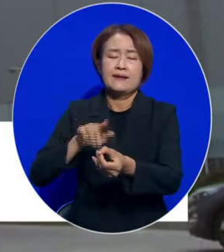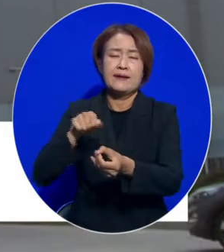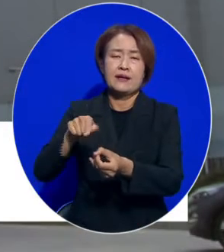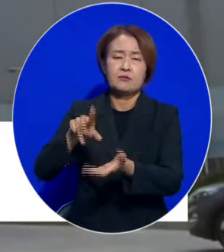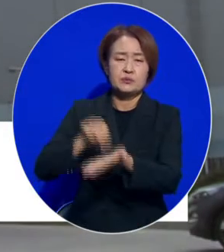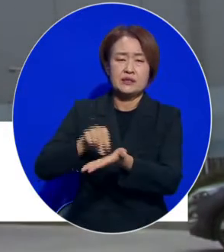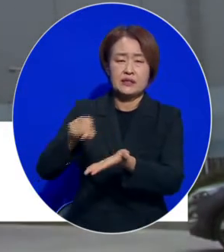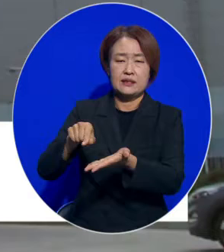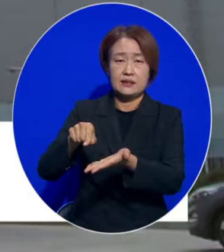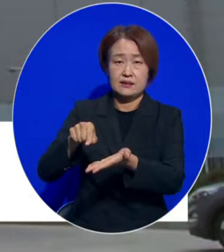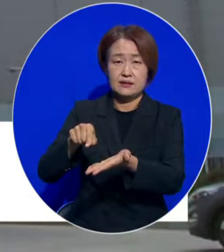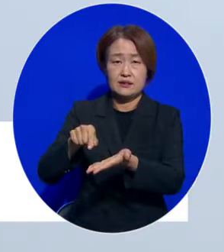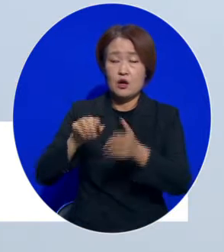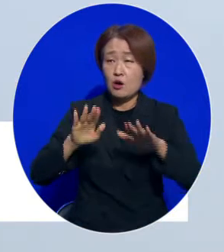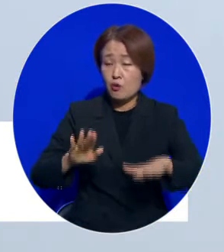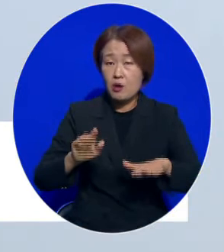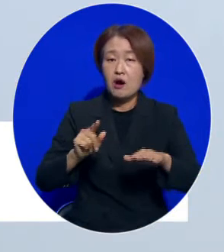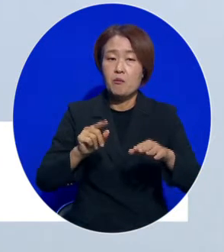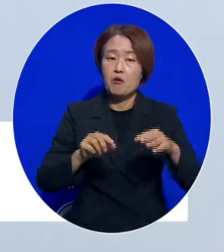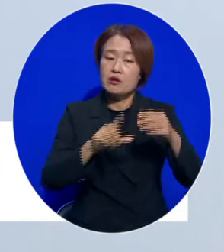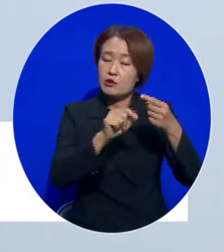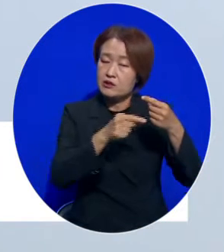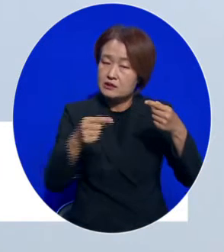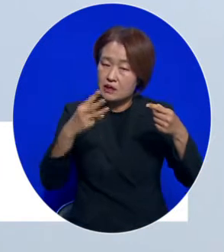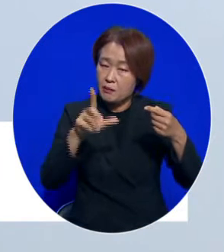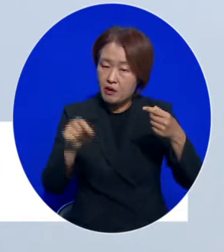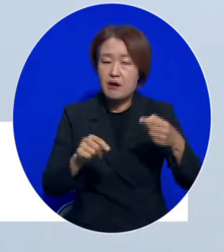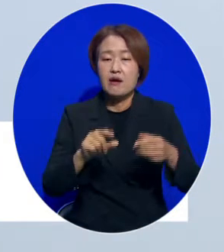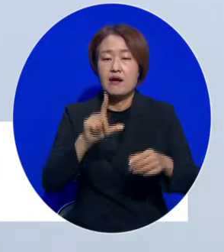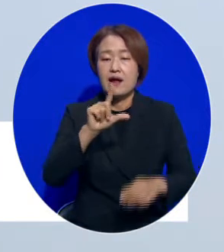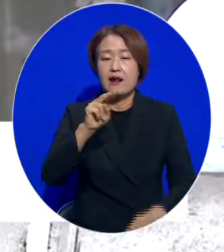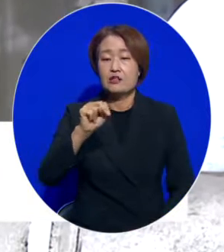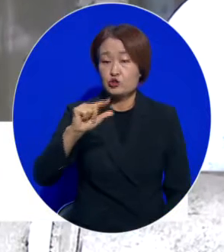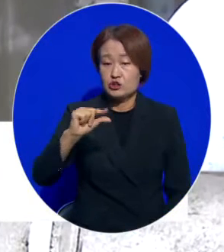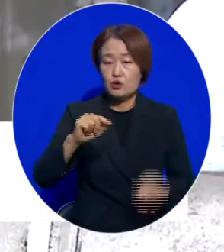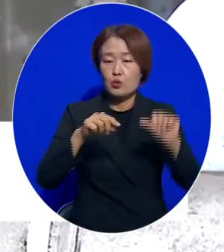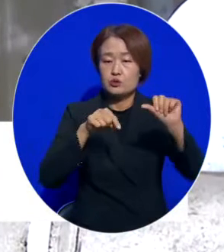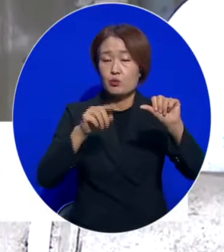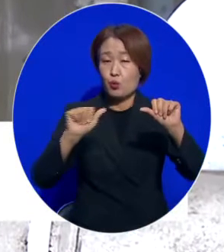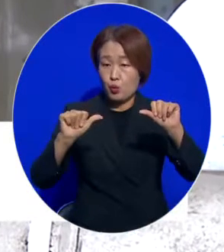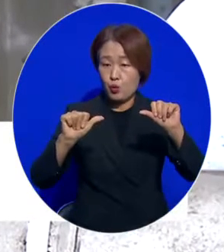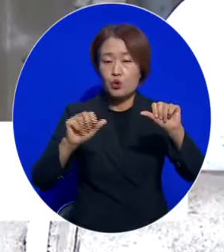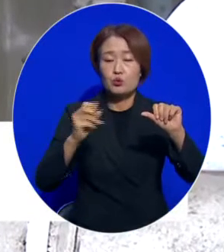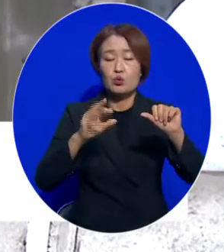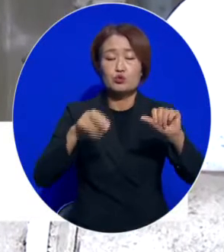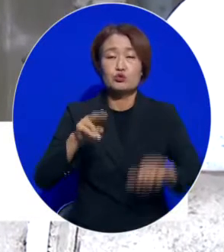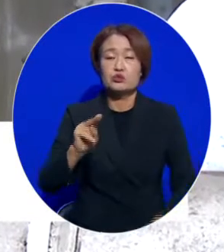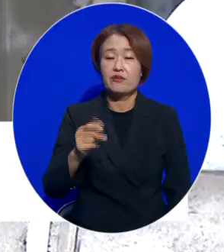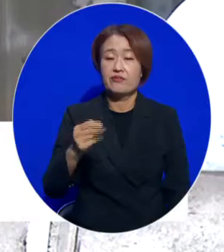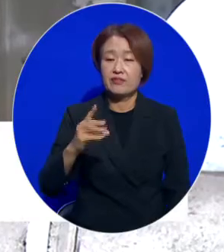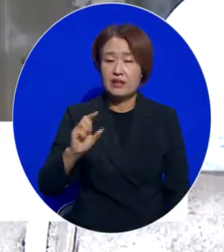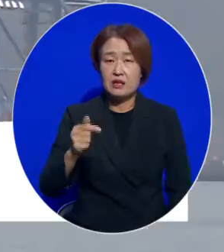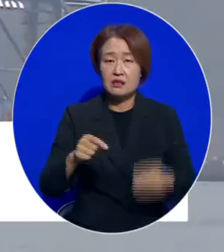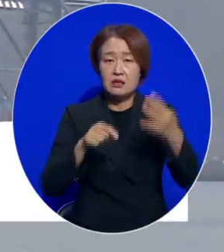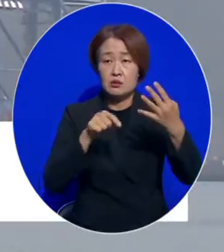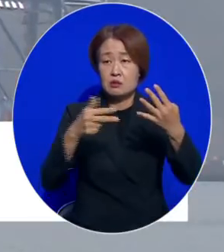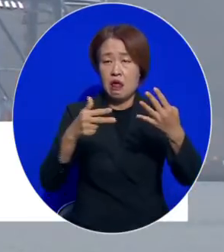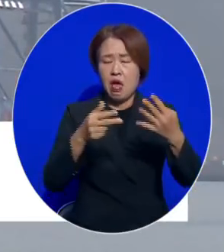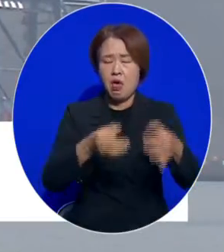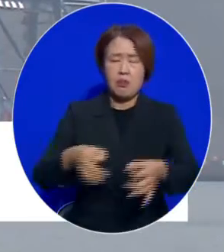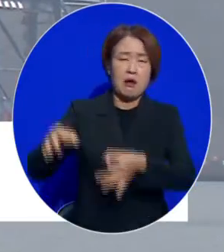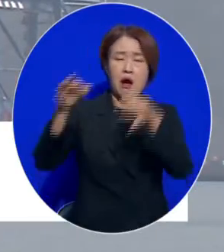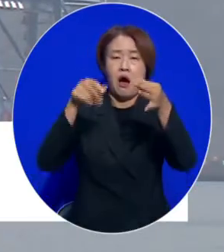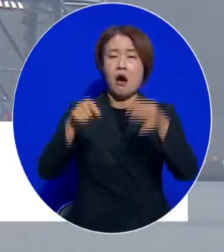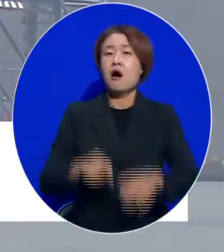지난해 1분기 이후 올해 8월 기준 LNG는 5.5배, 유연탄 가격은 4.7배 급등했습니다. 이